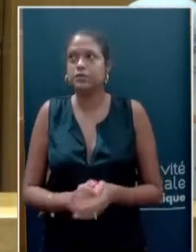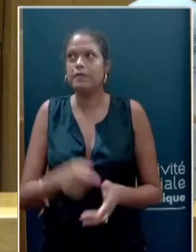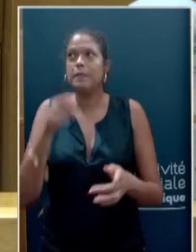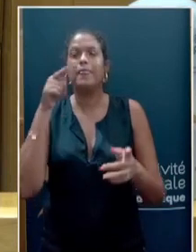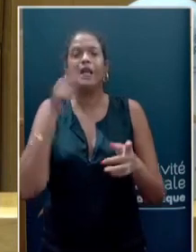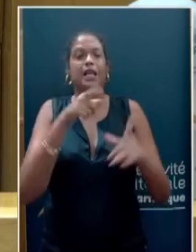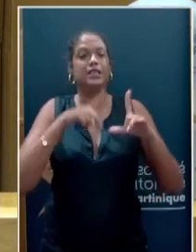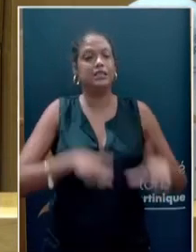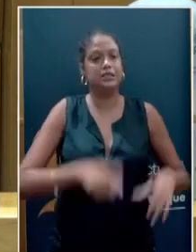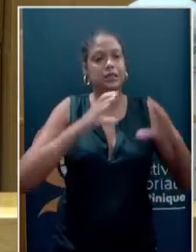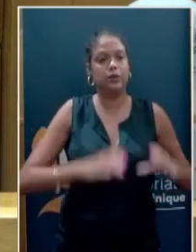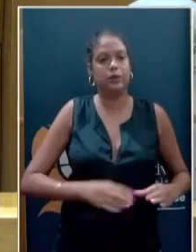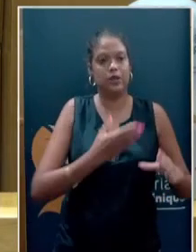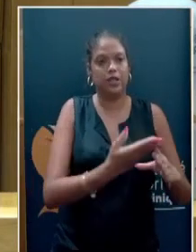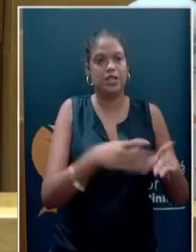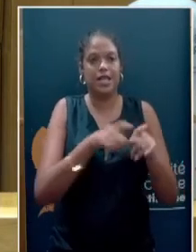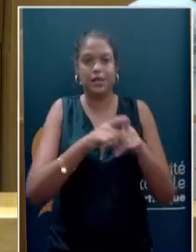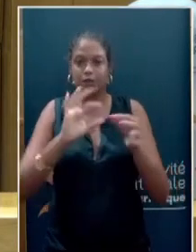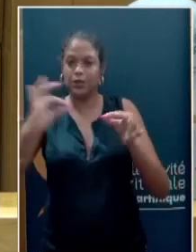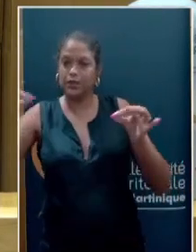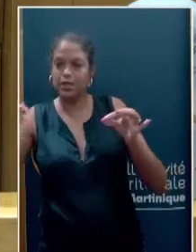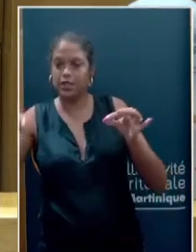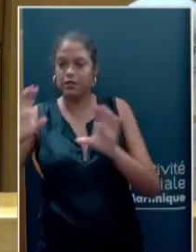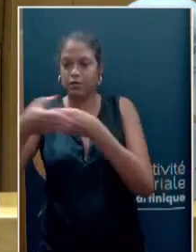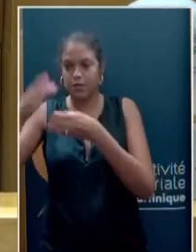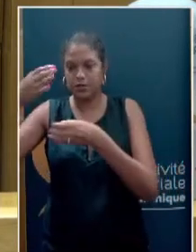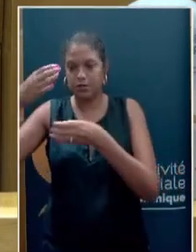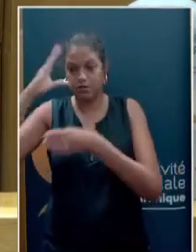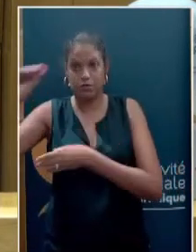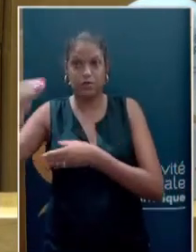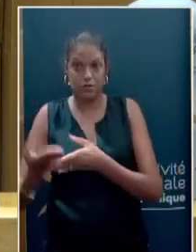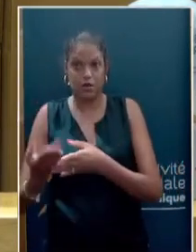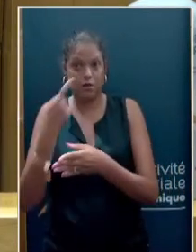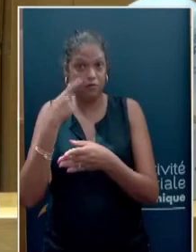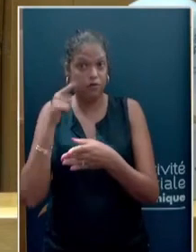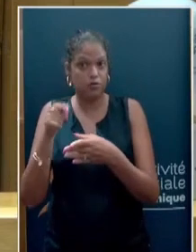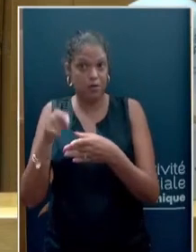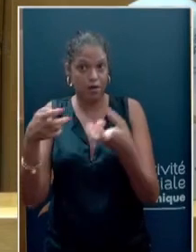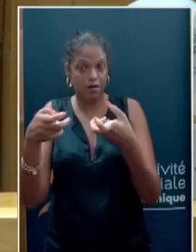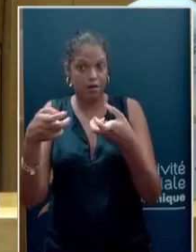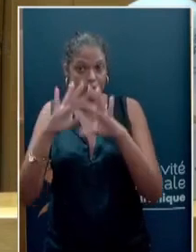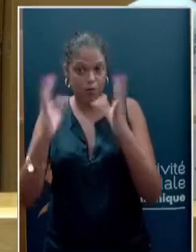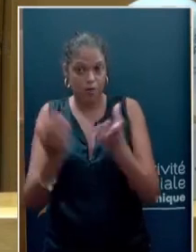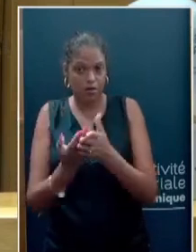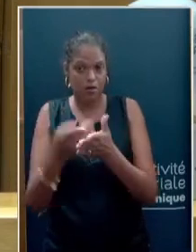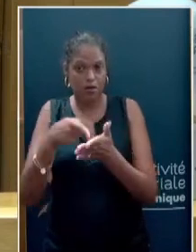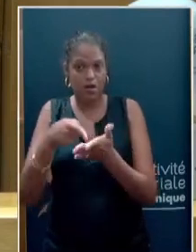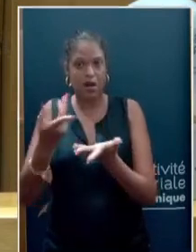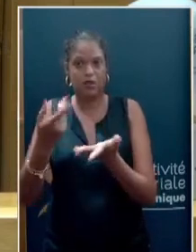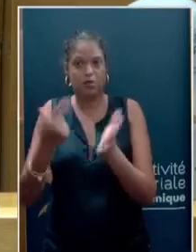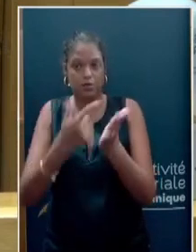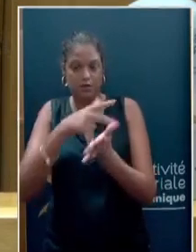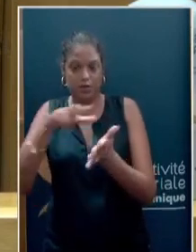collège, puis il y a une ligne formation professionnelle et apprentissage. J'ai vu que le montant que vous inscrivez en 2023 est